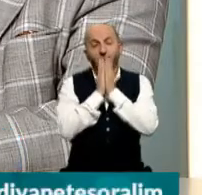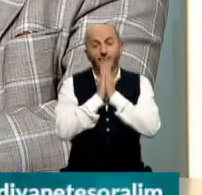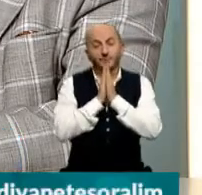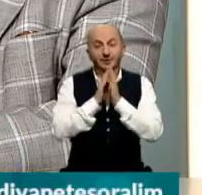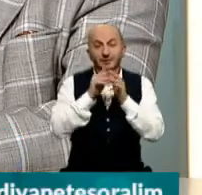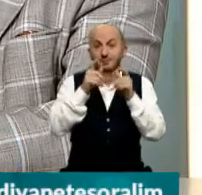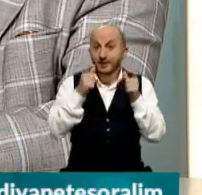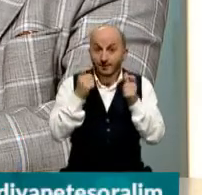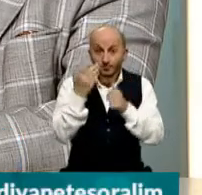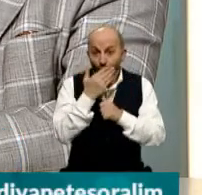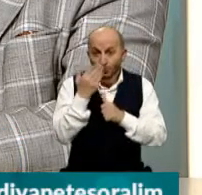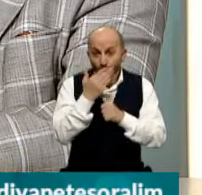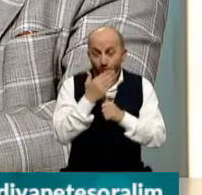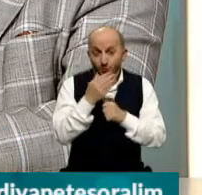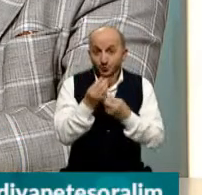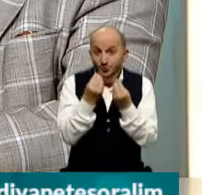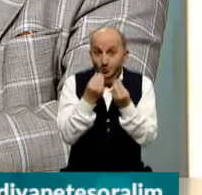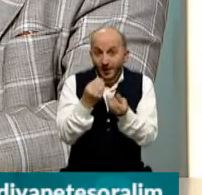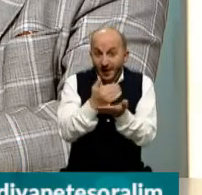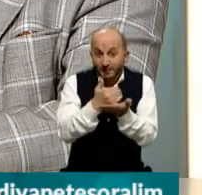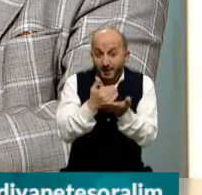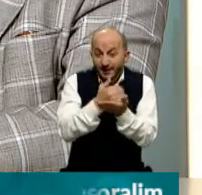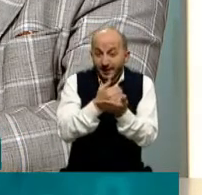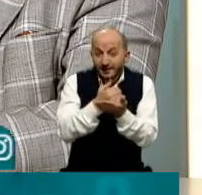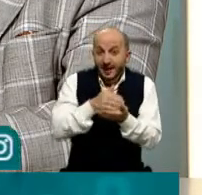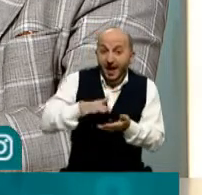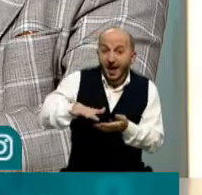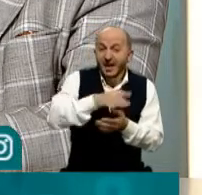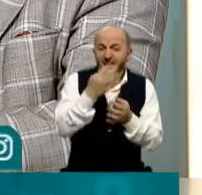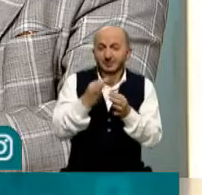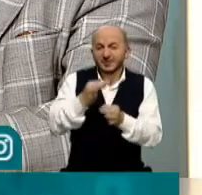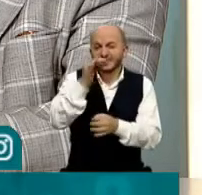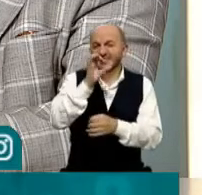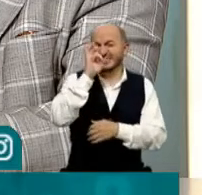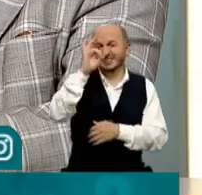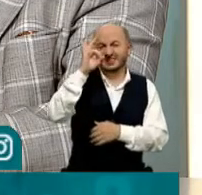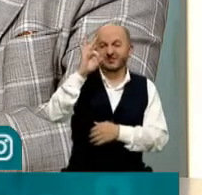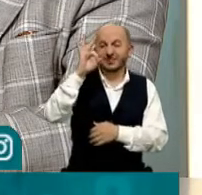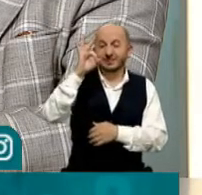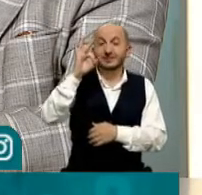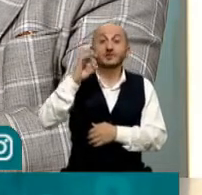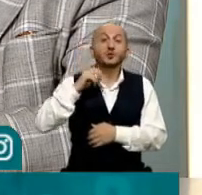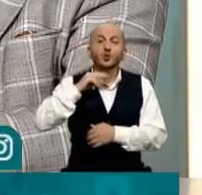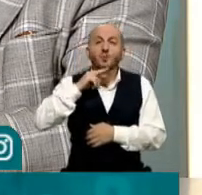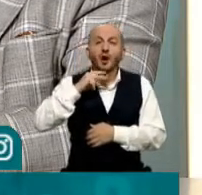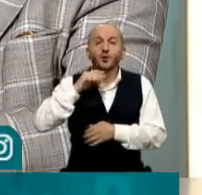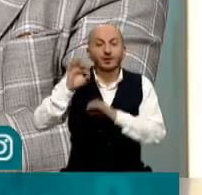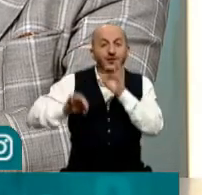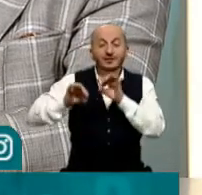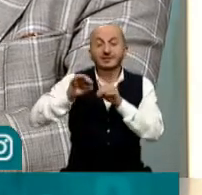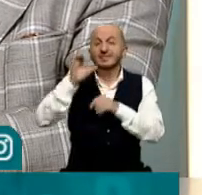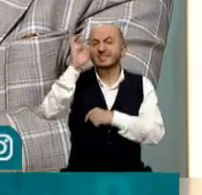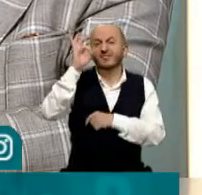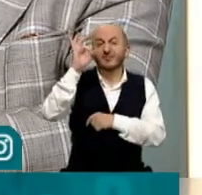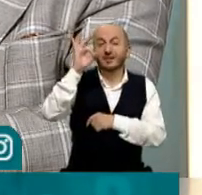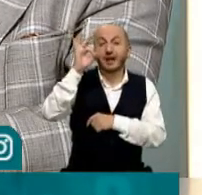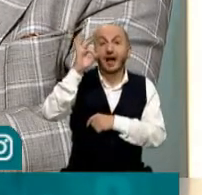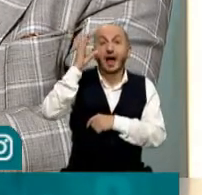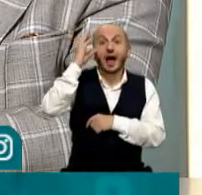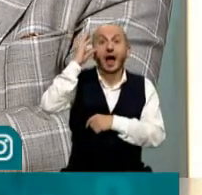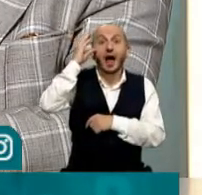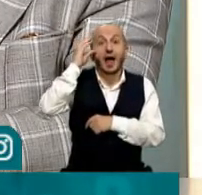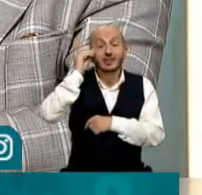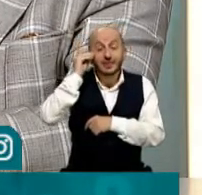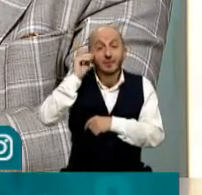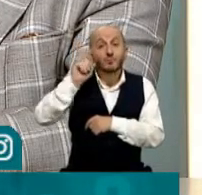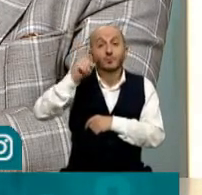okumuştum hocam. Salih amellerin her birini bir sıfır rakamı olarak değerlendiriyorlar. Sıfır rakamının anlam